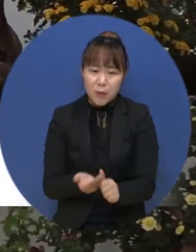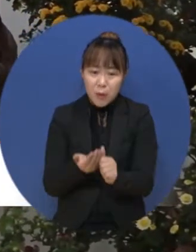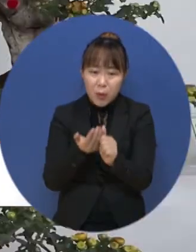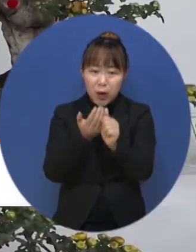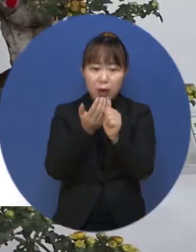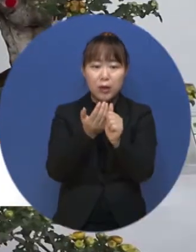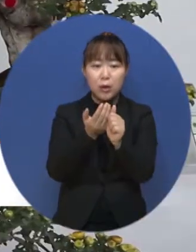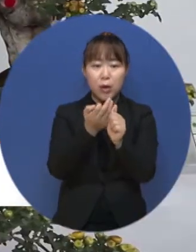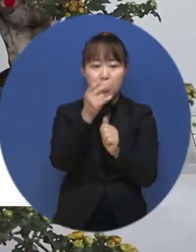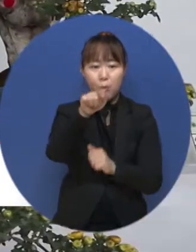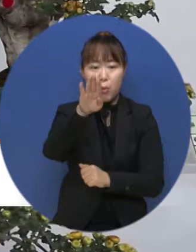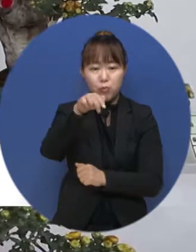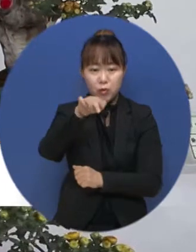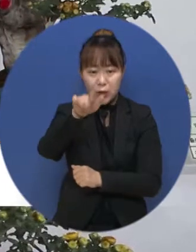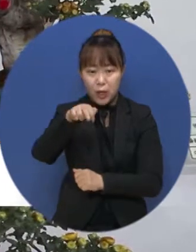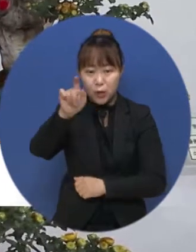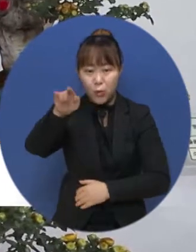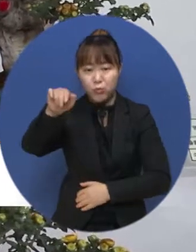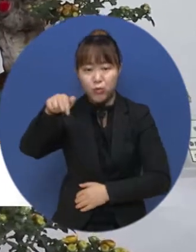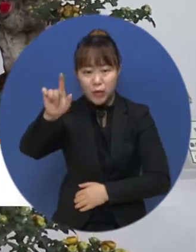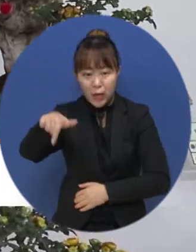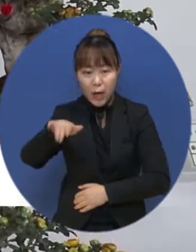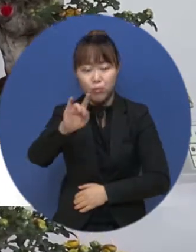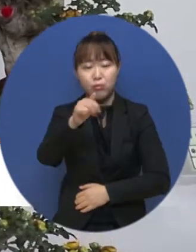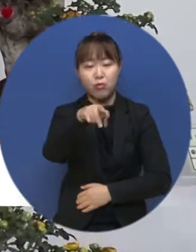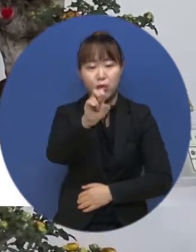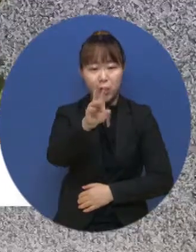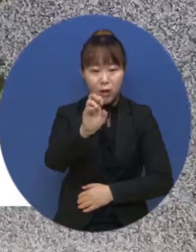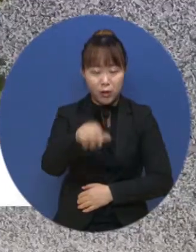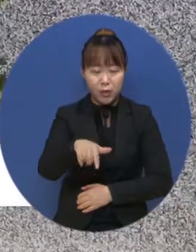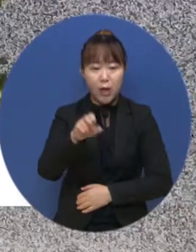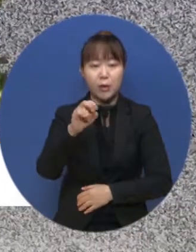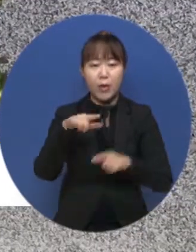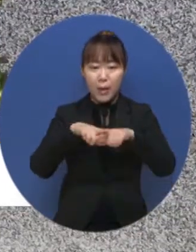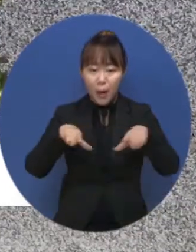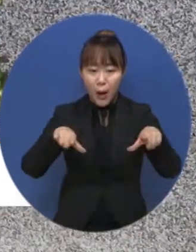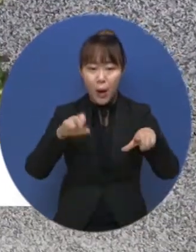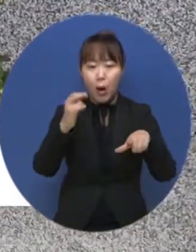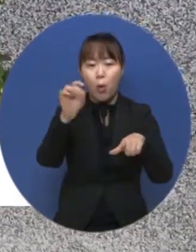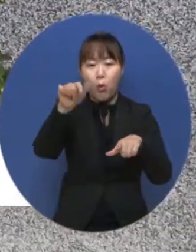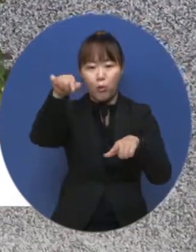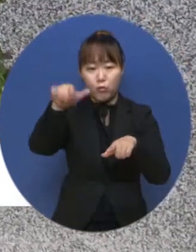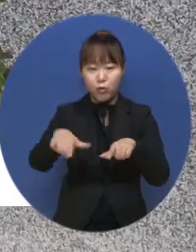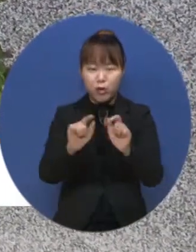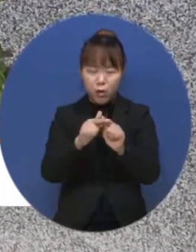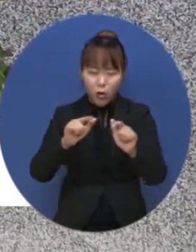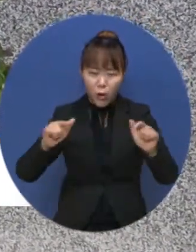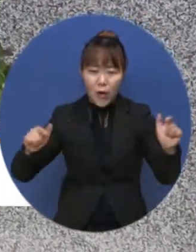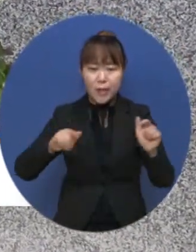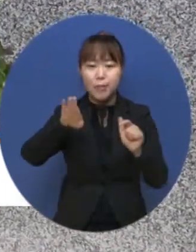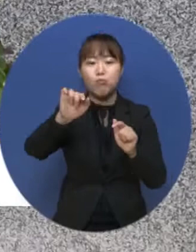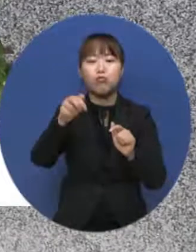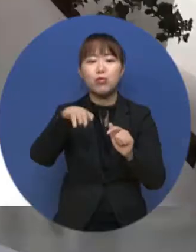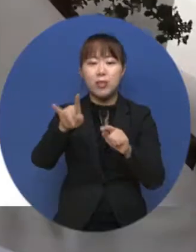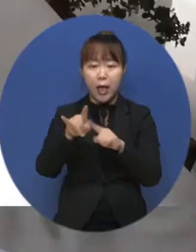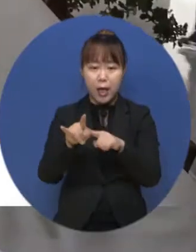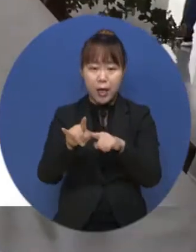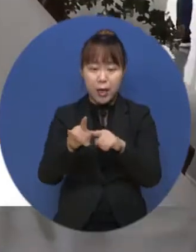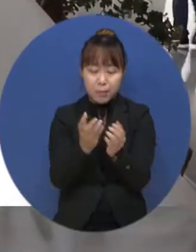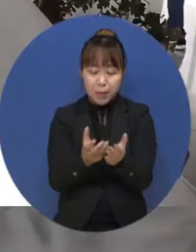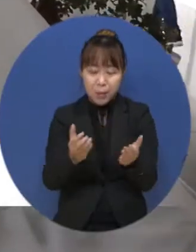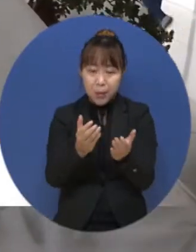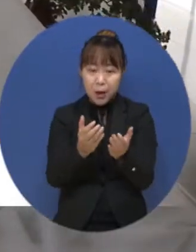목부작과 석부작, 풍경장, 일반작, 옥곡 등 다양한 형태의 분재가 전시돼